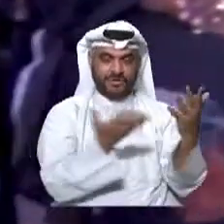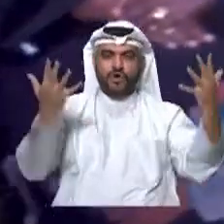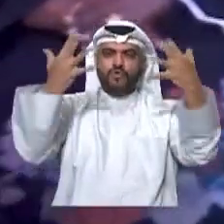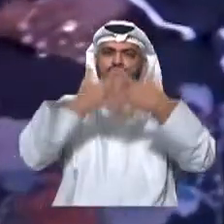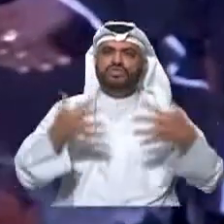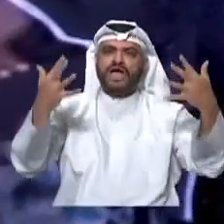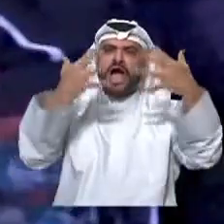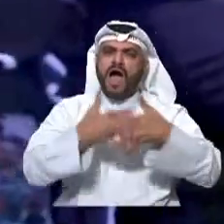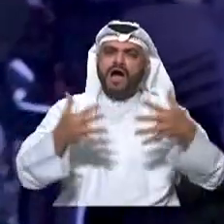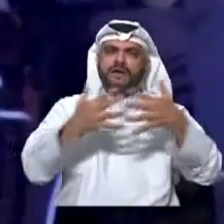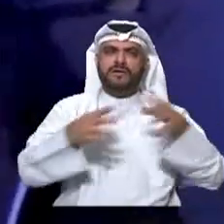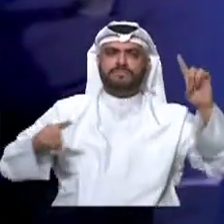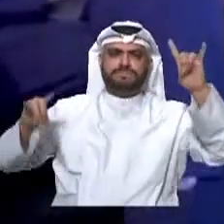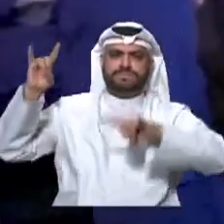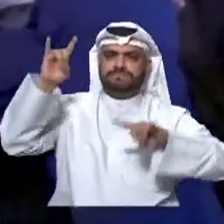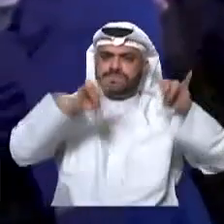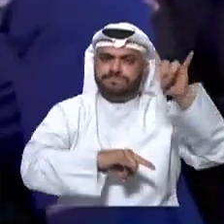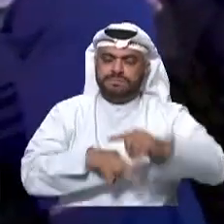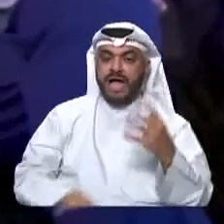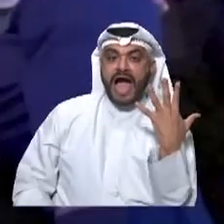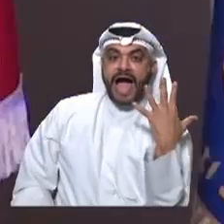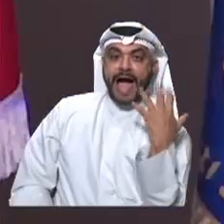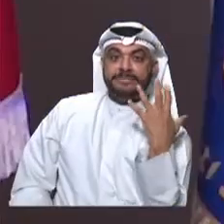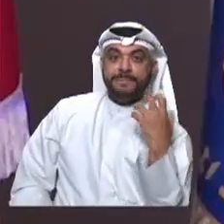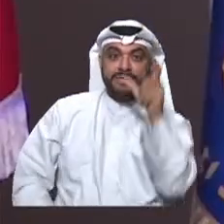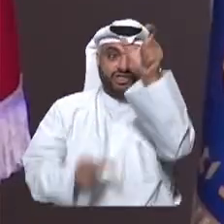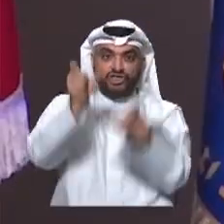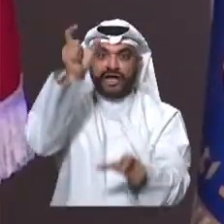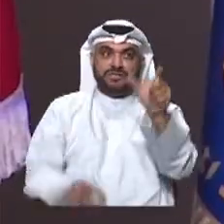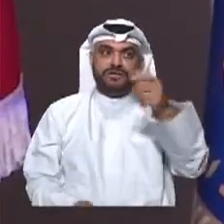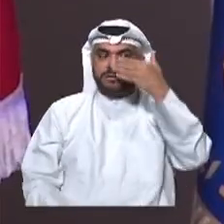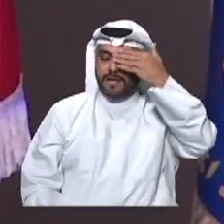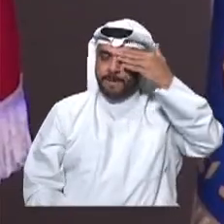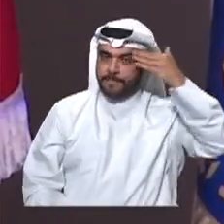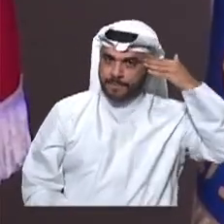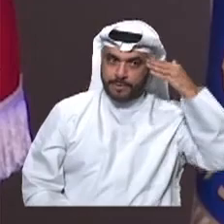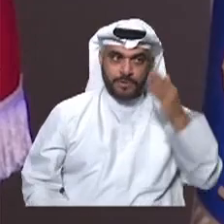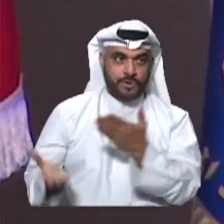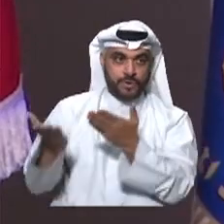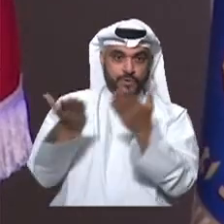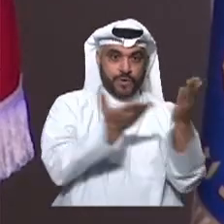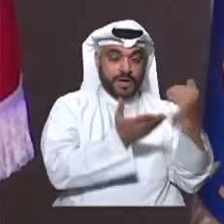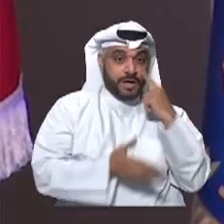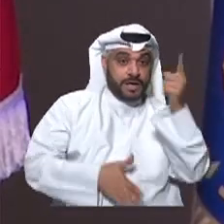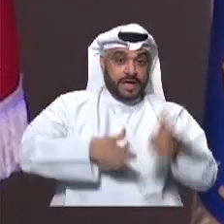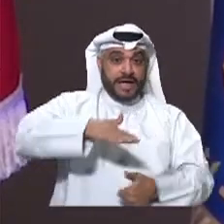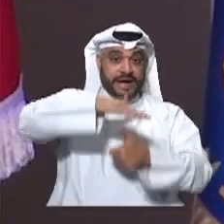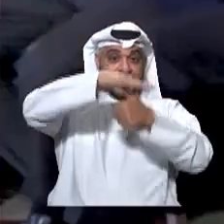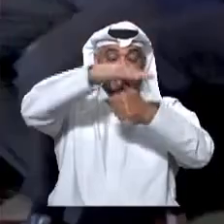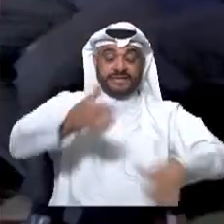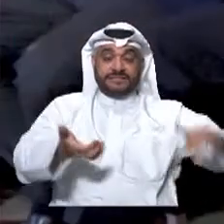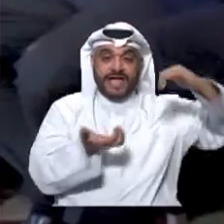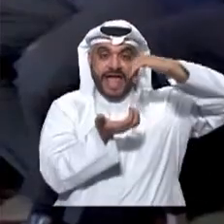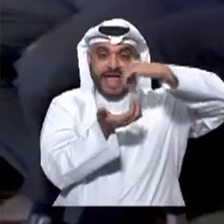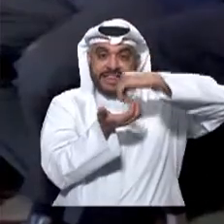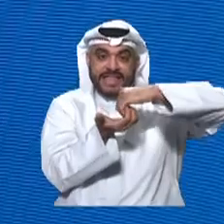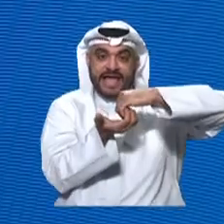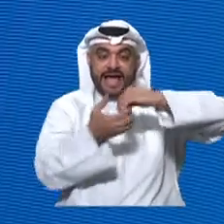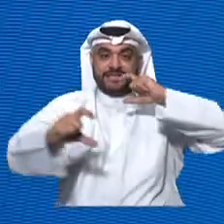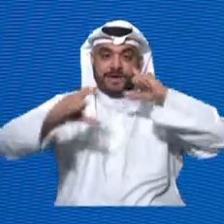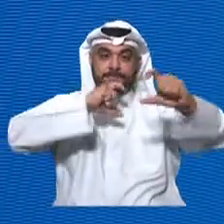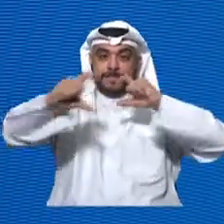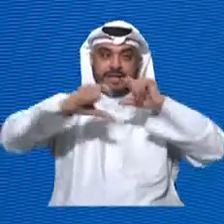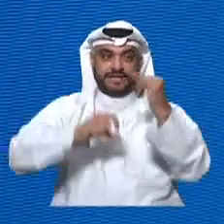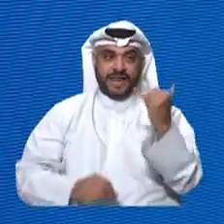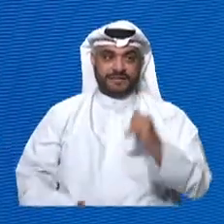500 شخصية قيادية مصرفية عربية، يتقدمهم الشيخ محمد الجراح الصباح رئيس اتحاد المصارف العربية.